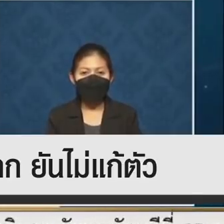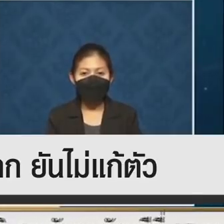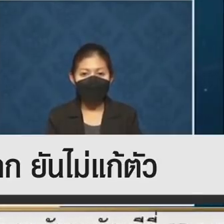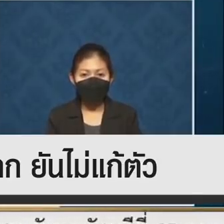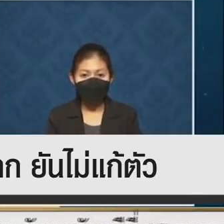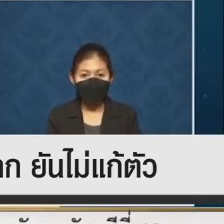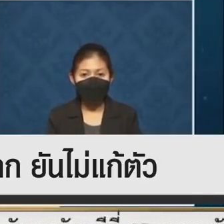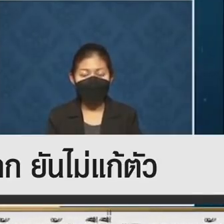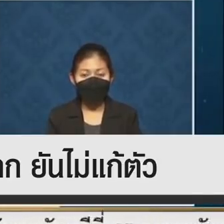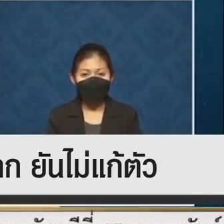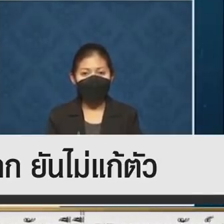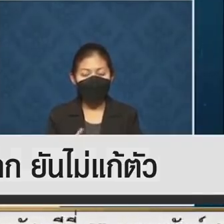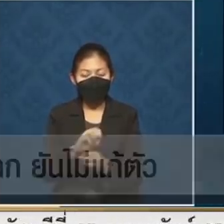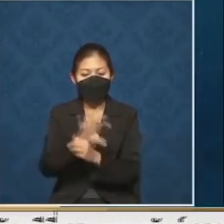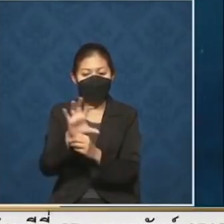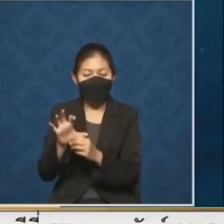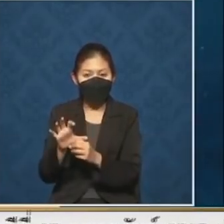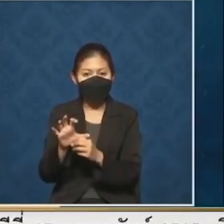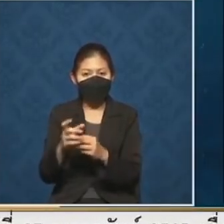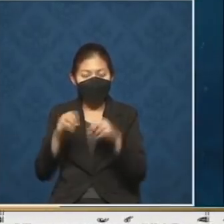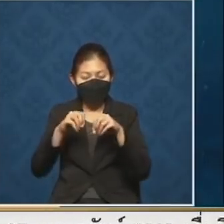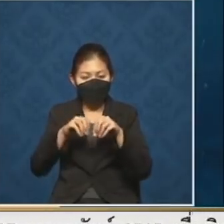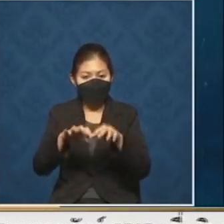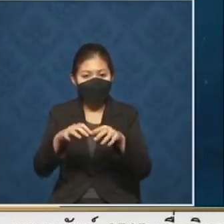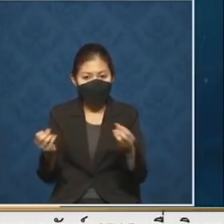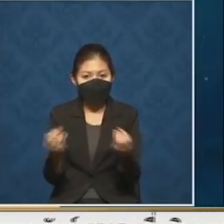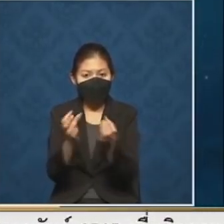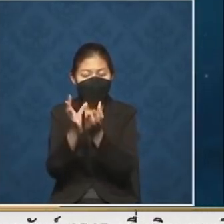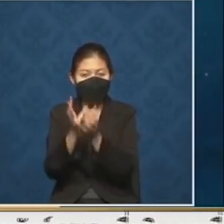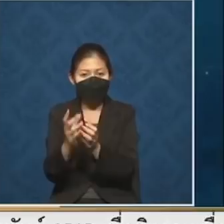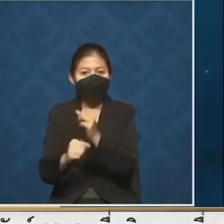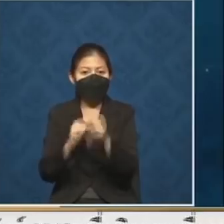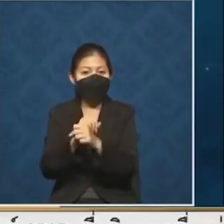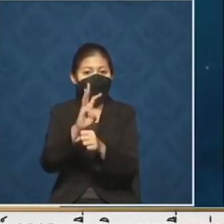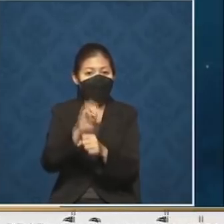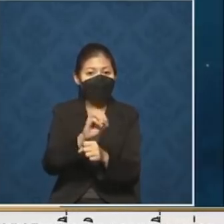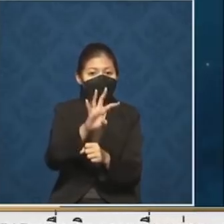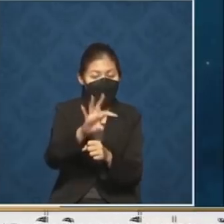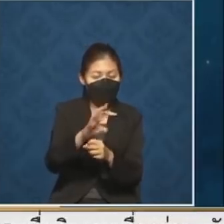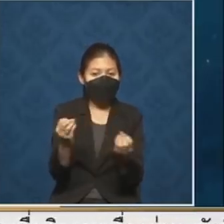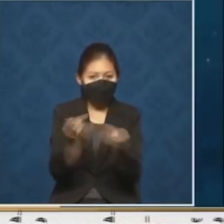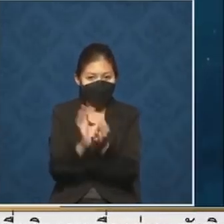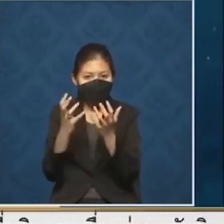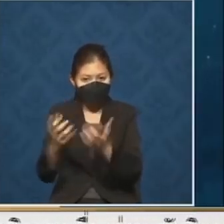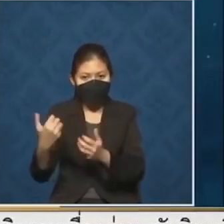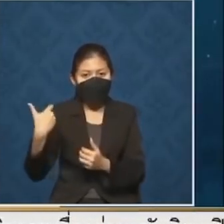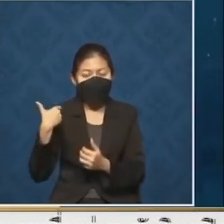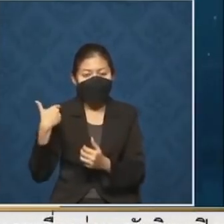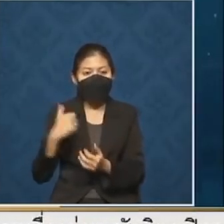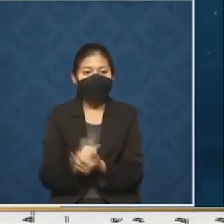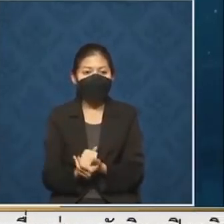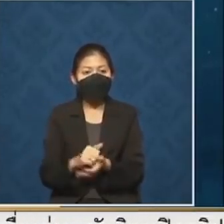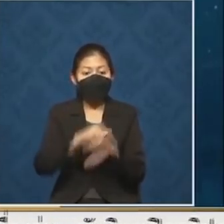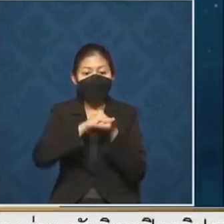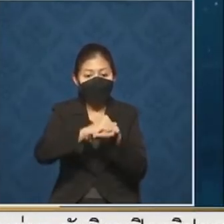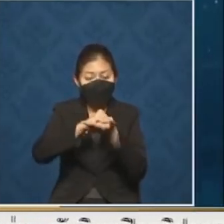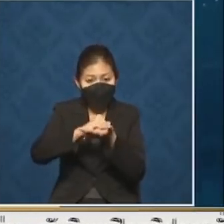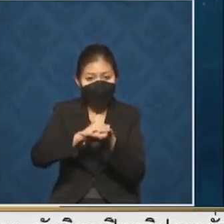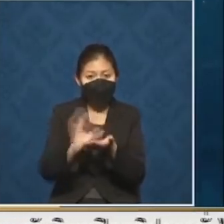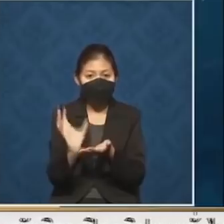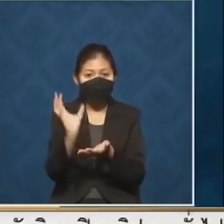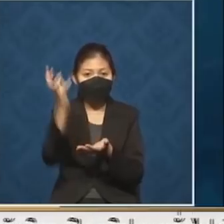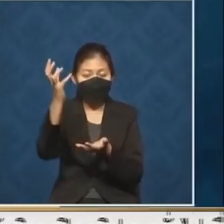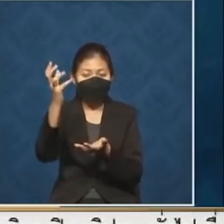งไฮไลท์ตัวหนังสือตัวใหญ่ๆที่เป็นข้อความสำคัญขึ้นมาในช่วงที่นายกรัฐมนตรี